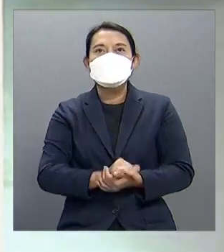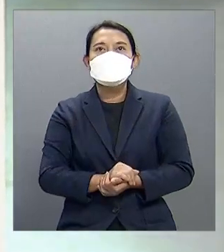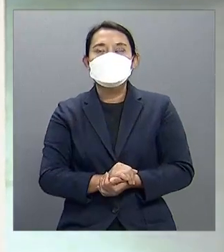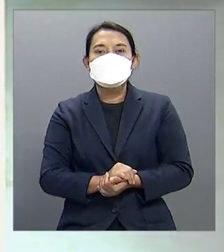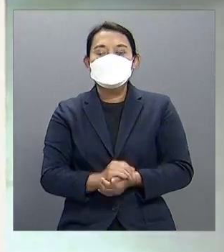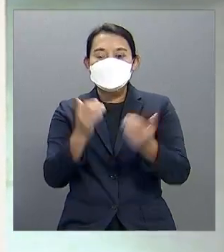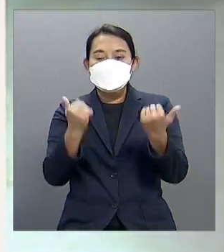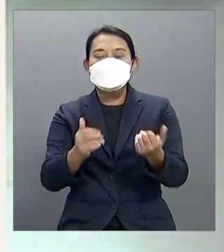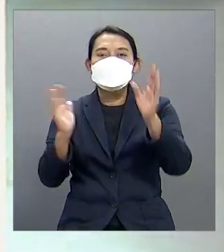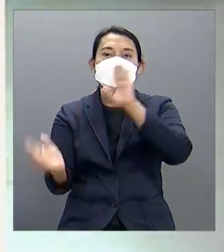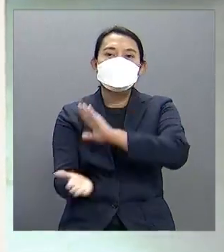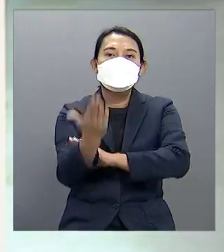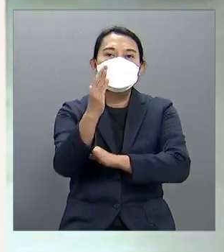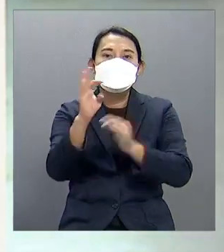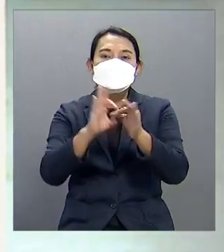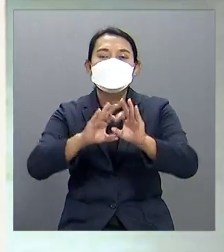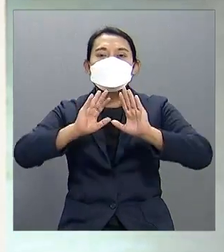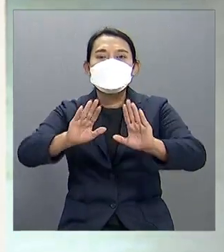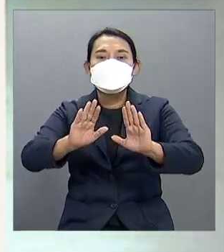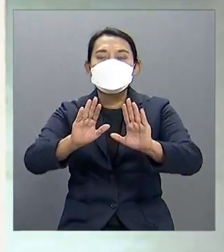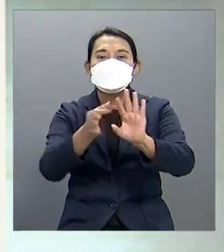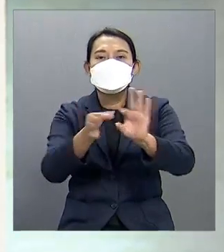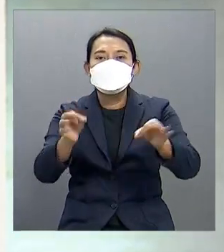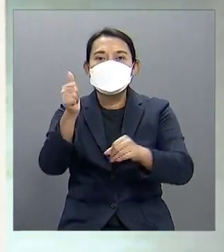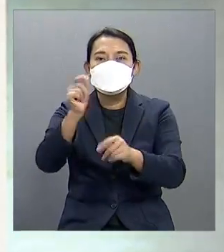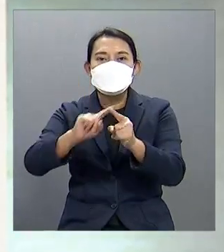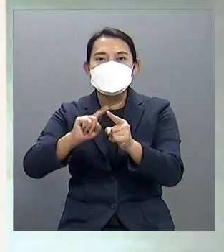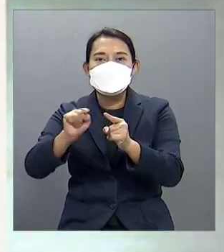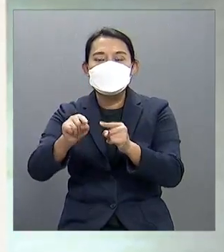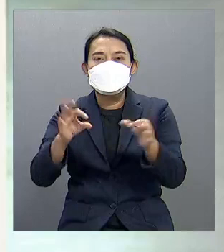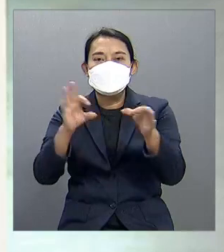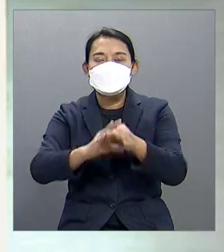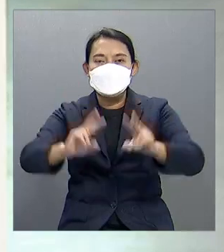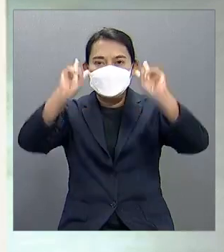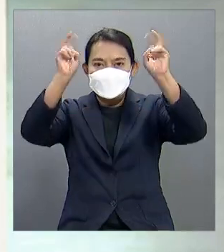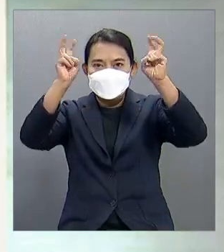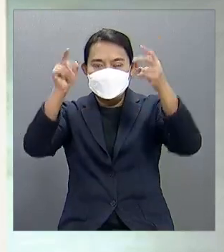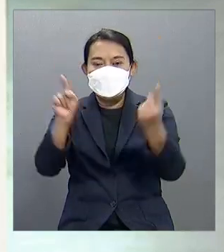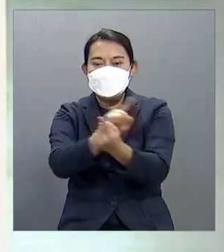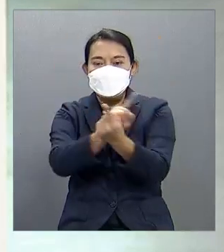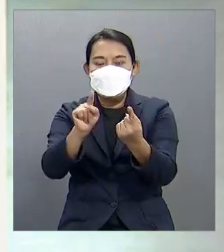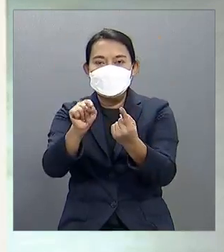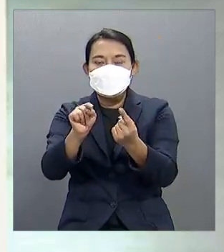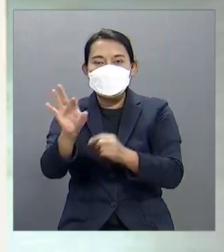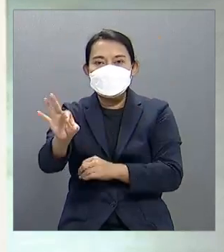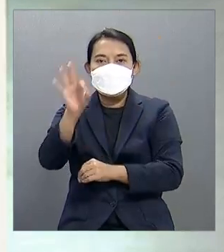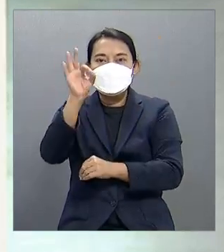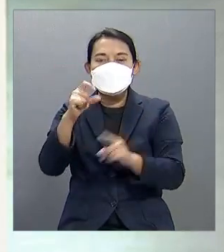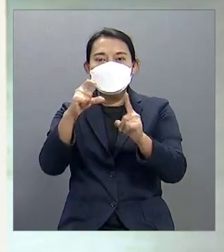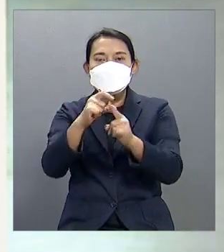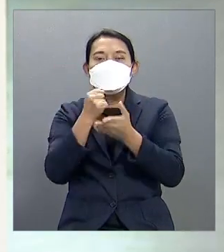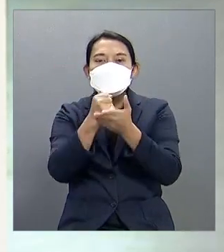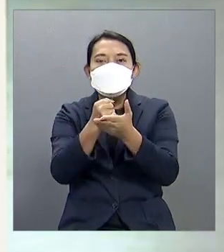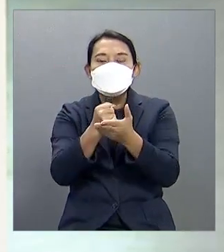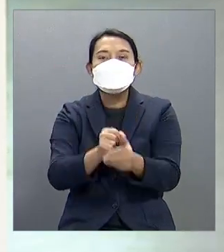Wednesday motivation มาฝากนะคะสืบเนื่องจากช่วงประเด็นสังคมวันนี้ก็เลยหยิบยกเอาคำคมเกี่ยวกับเรื่องของความเมตตามาฝากค่ะเขาบอก